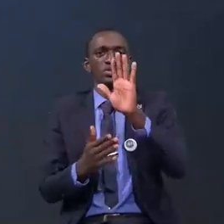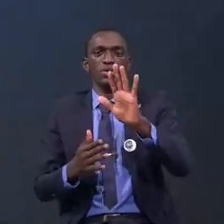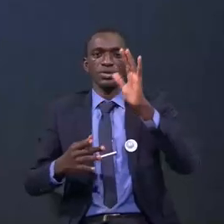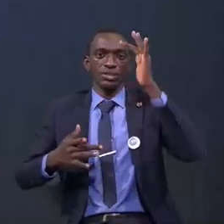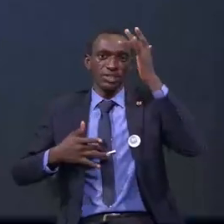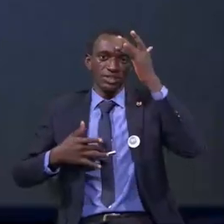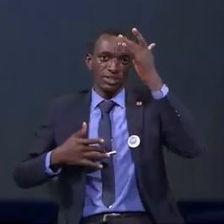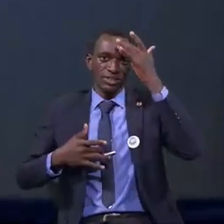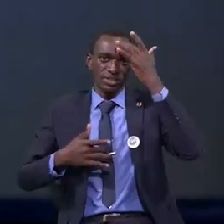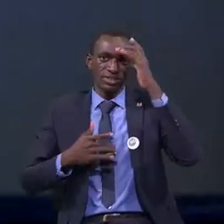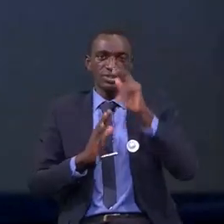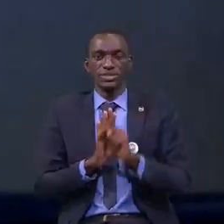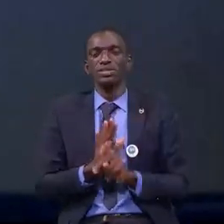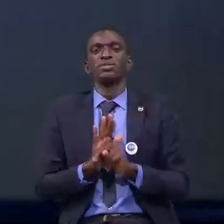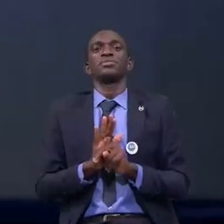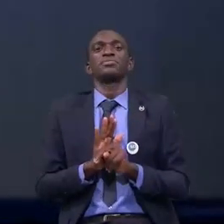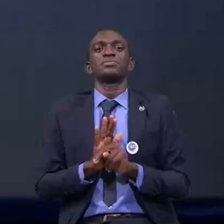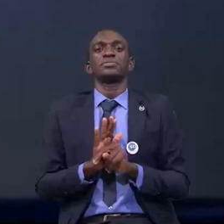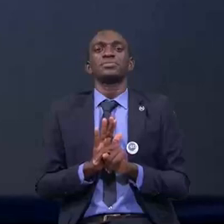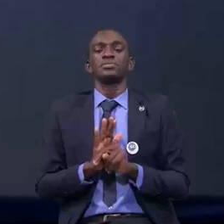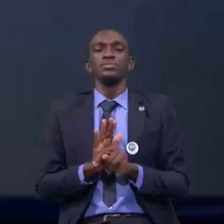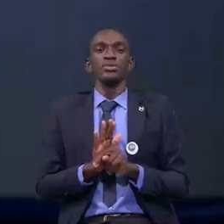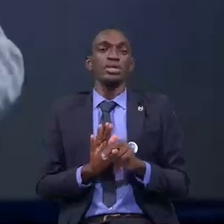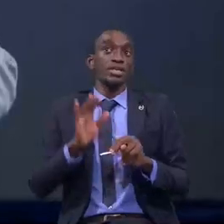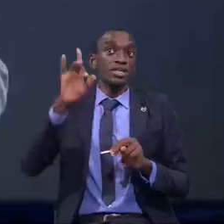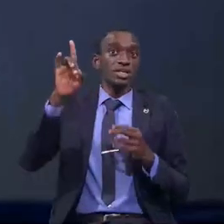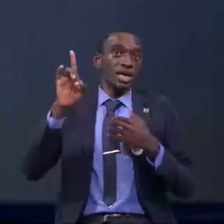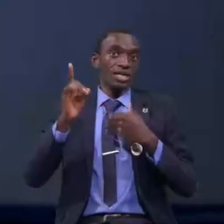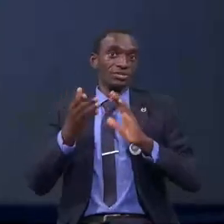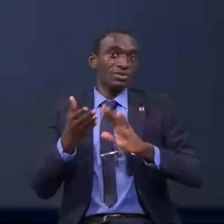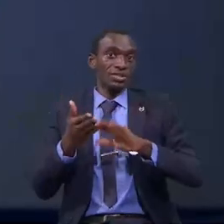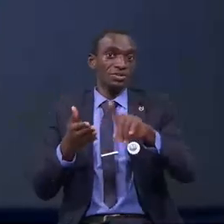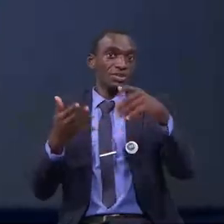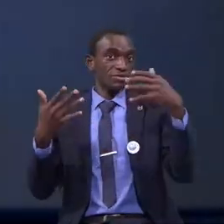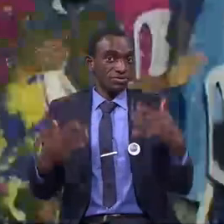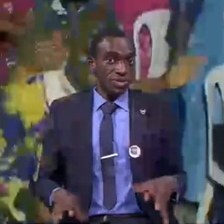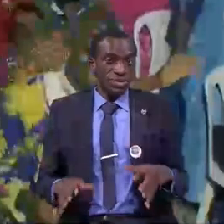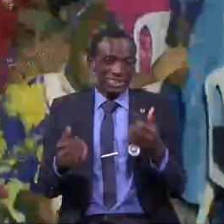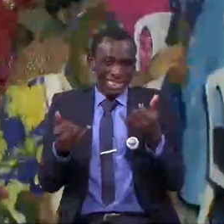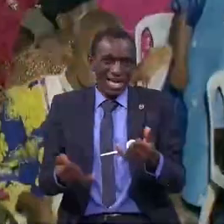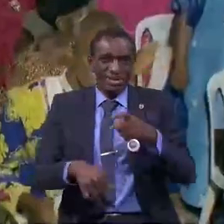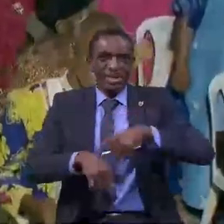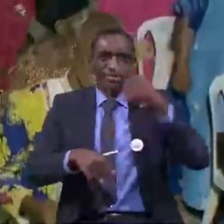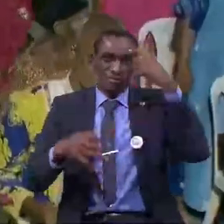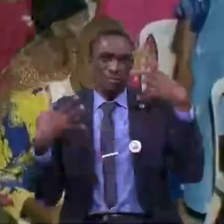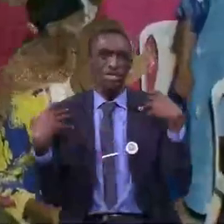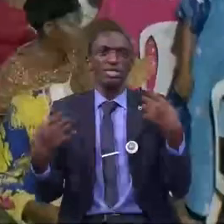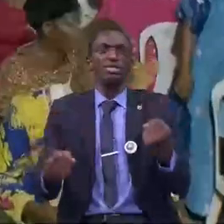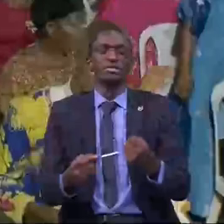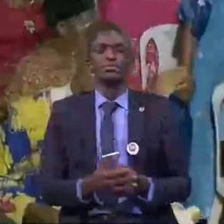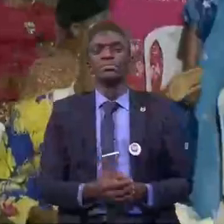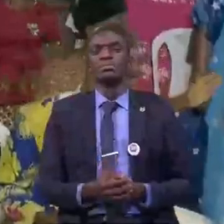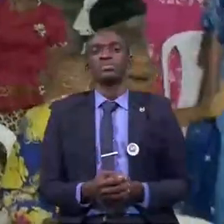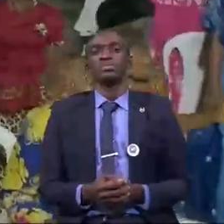et qui guérit toutes tes maladies. Il t'a pardonné maintenant. Et c'est le tout de ta